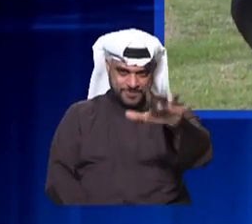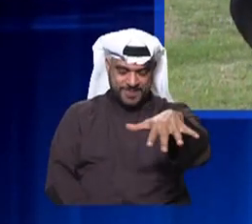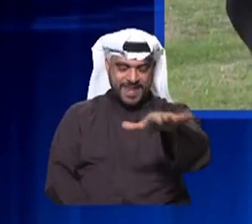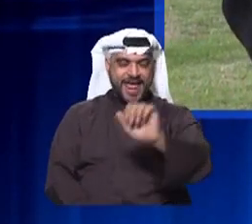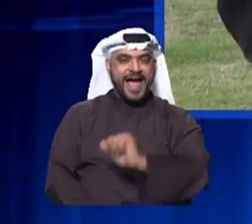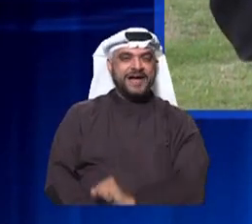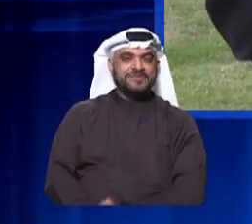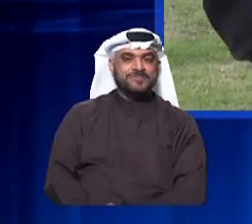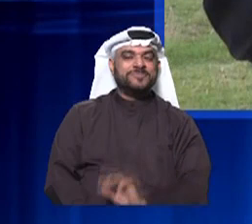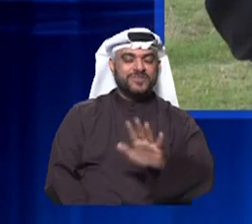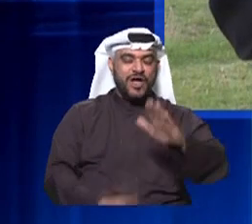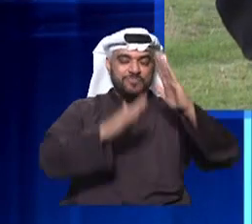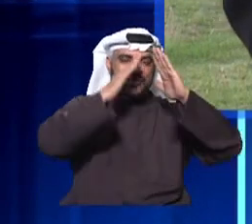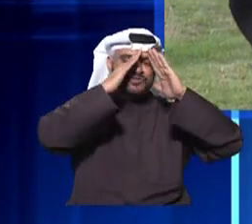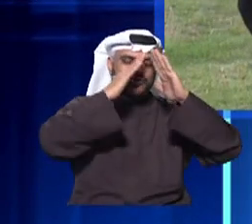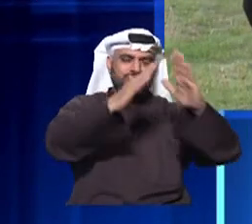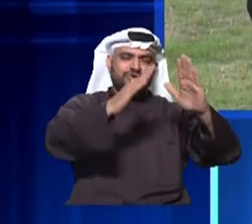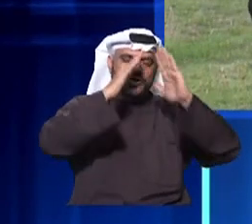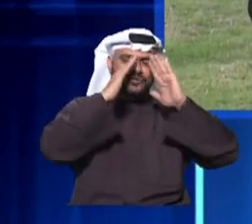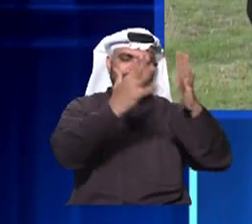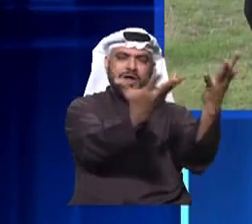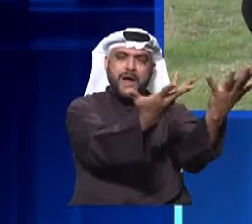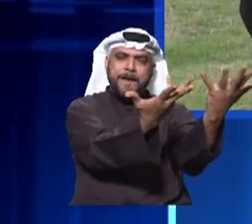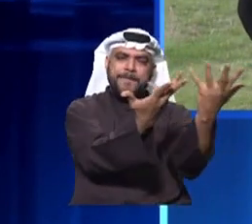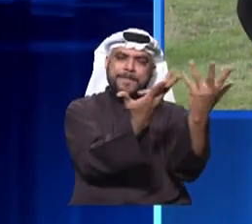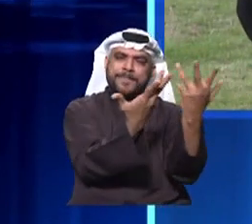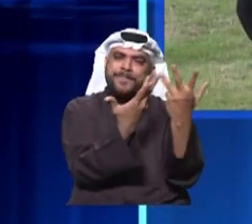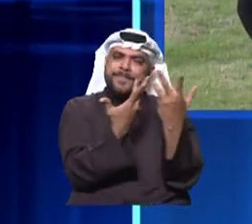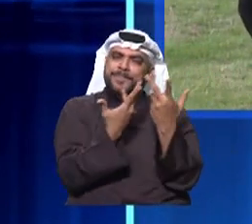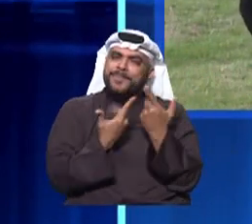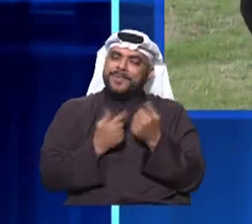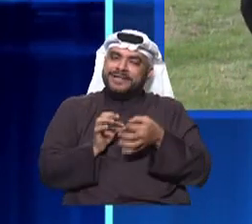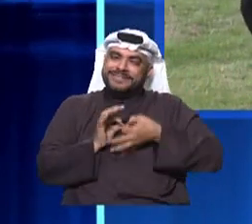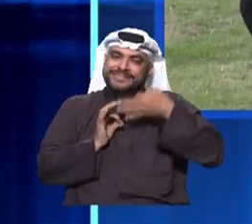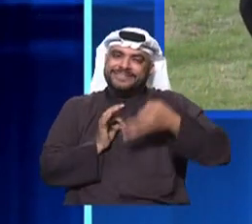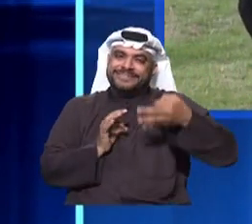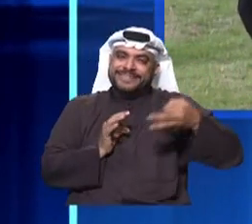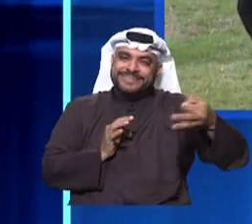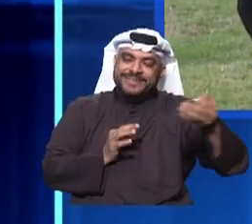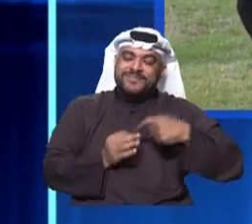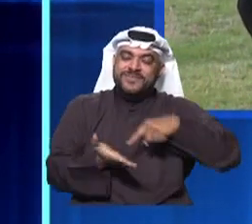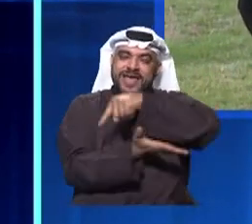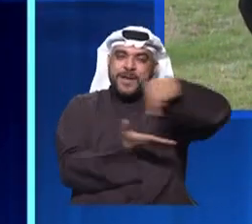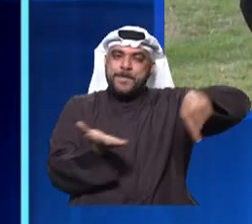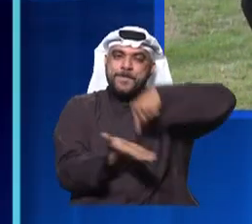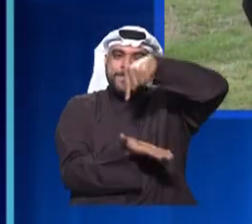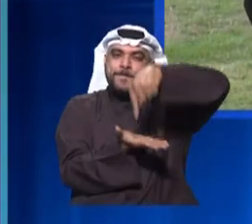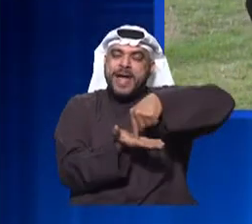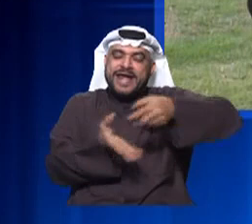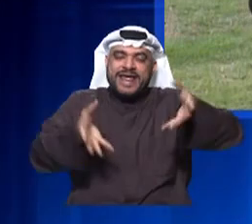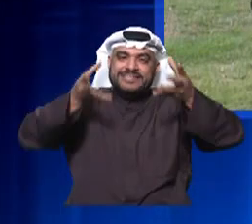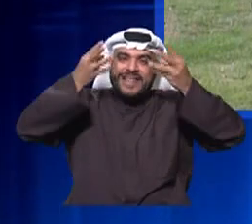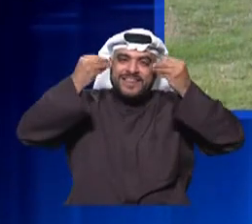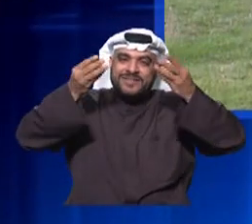فهد التركي، شكرا لك وشكرا لضيفك وليد العوضي الرئيس التنفيذي لمركز جابر الثقافي،